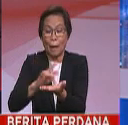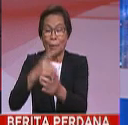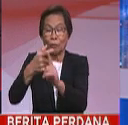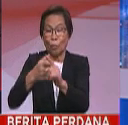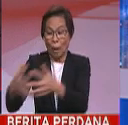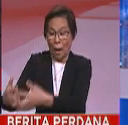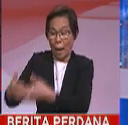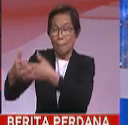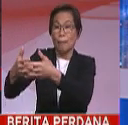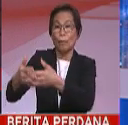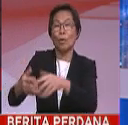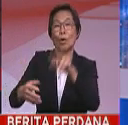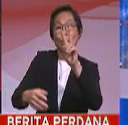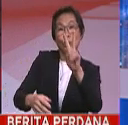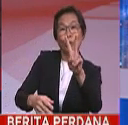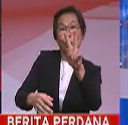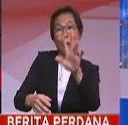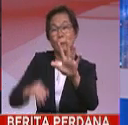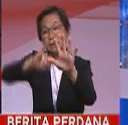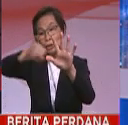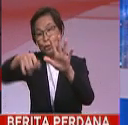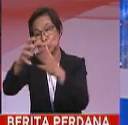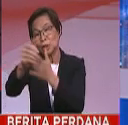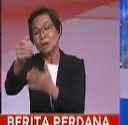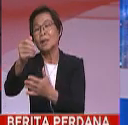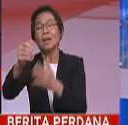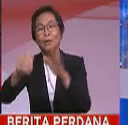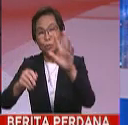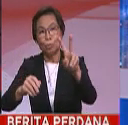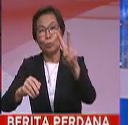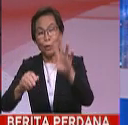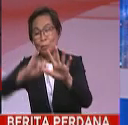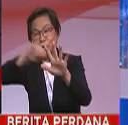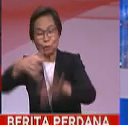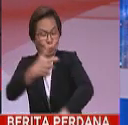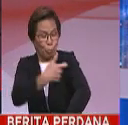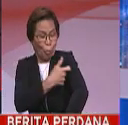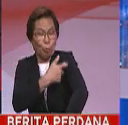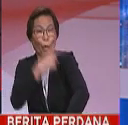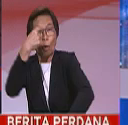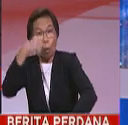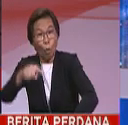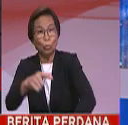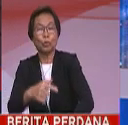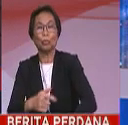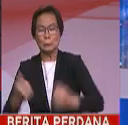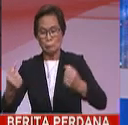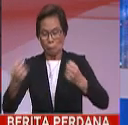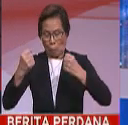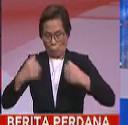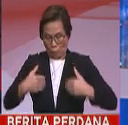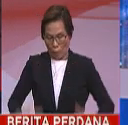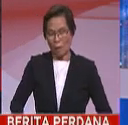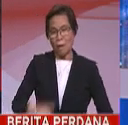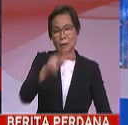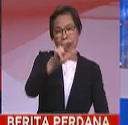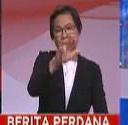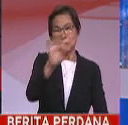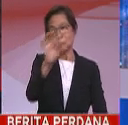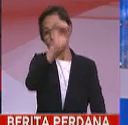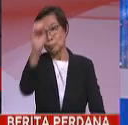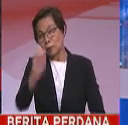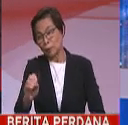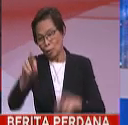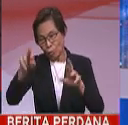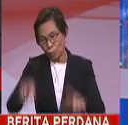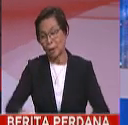Syarikat itu sebanyak 25 juta dos. Dos tambahan bakal menampung keperluan imunisasi 39%